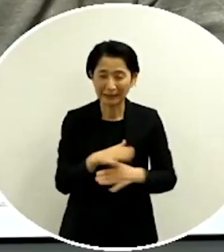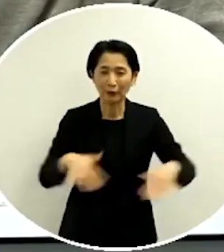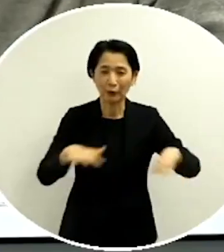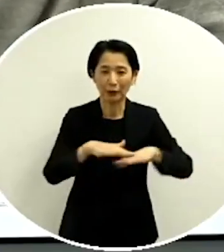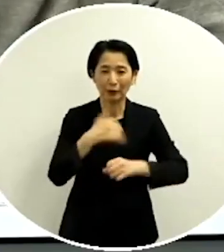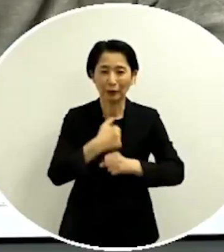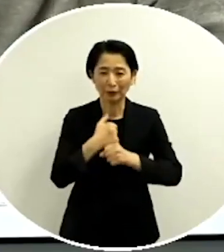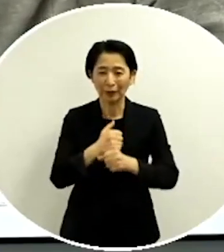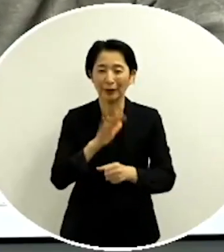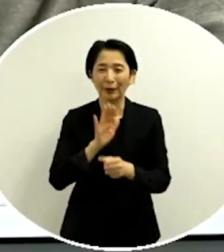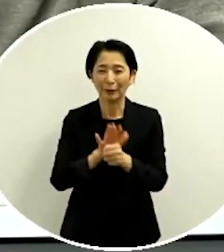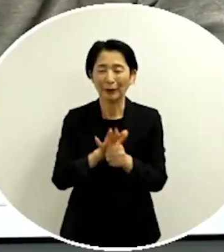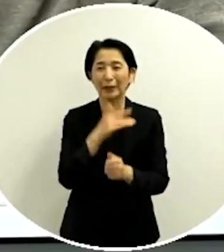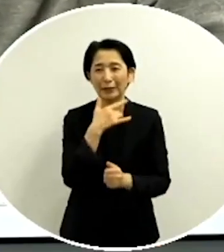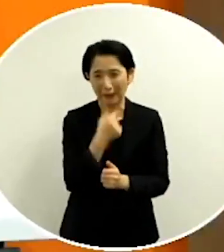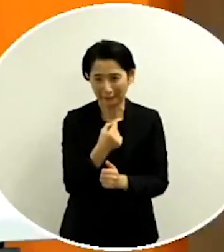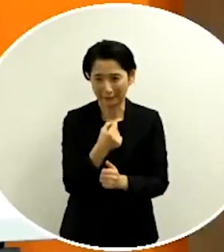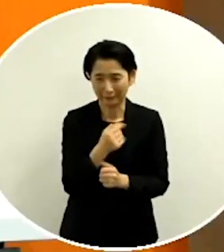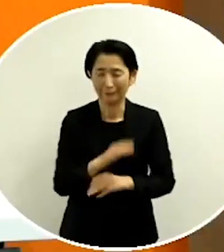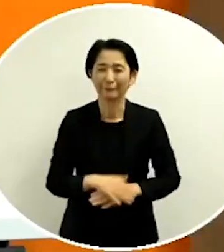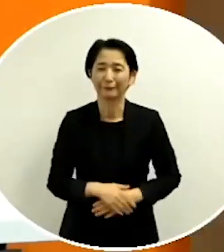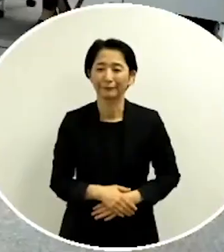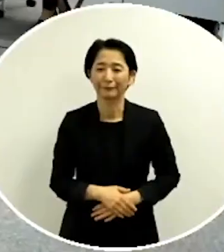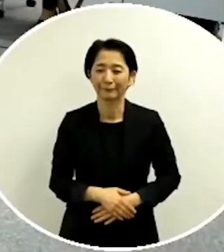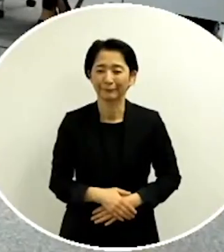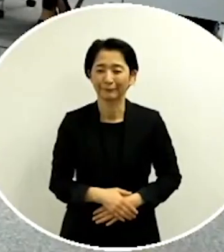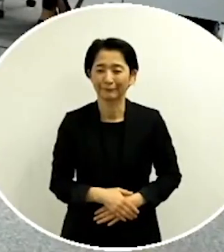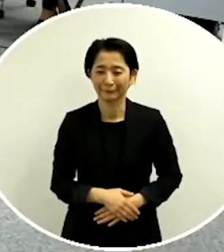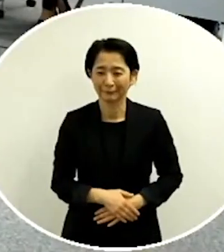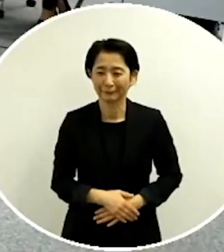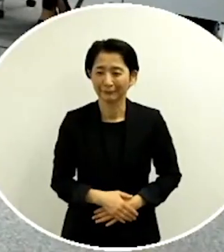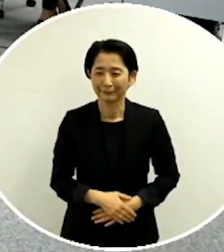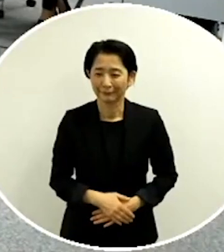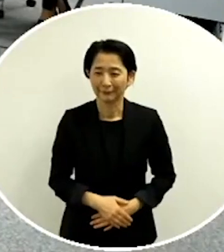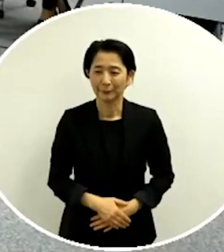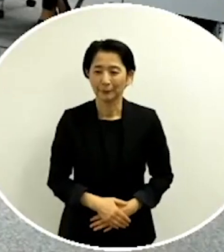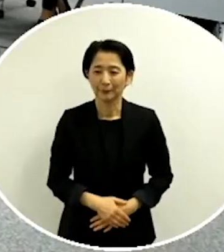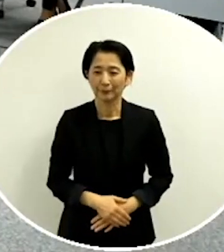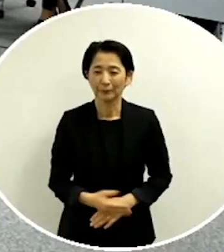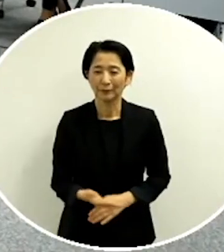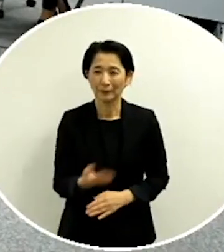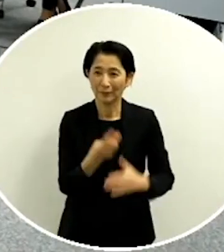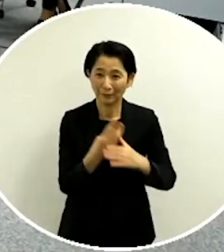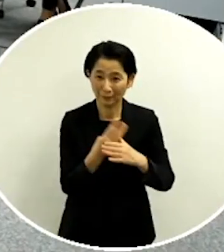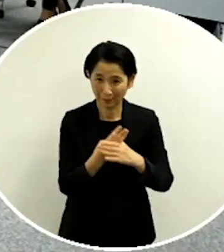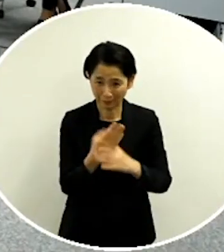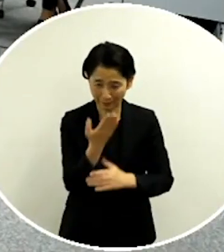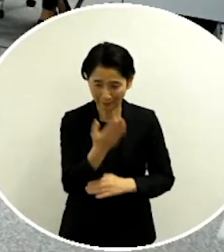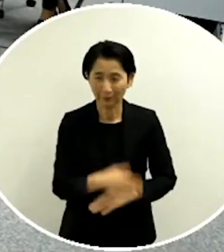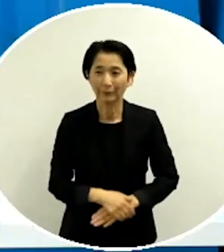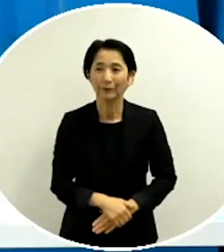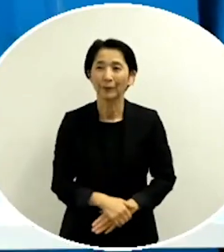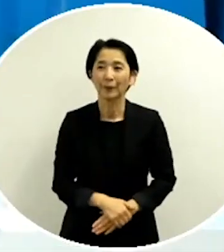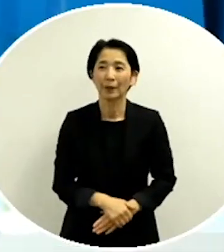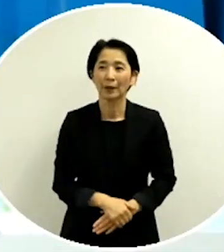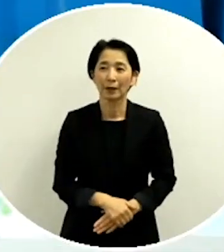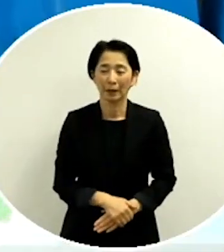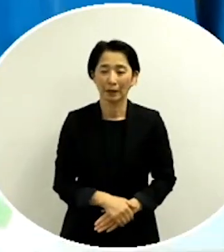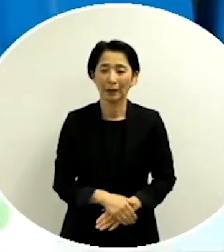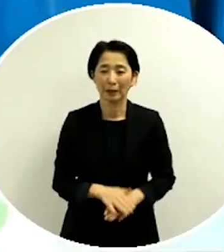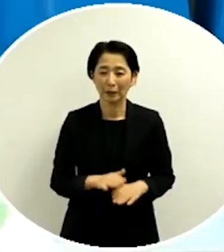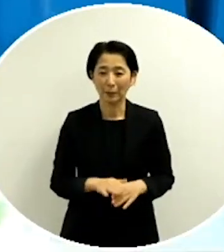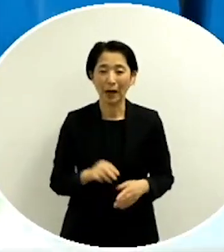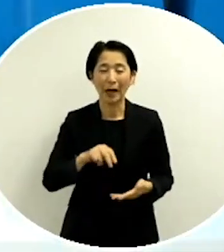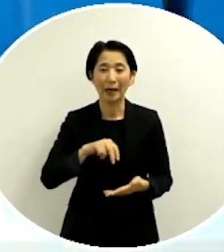思いますはいあああっちですねはいフェーズですお願いしますハイあの今は